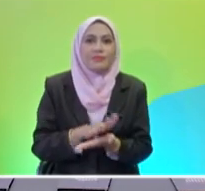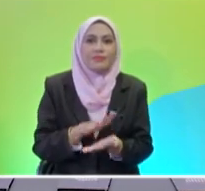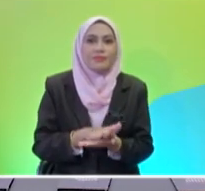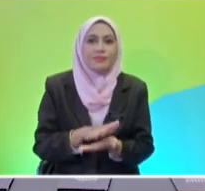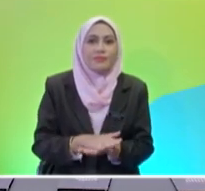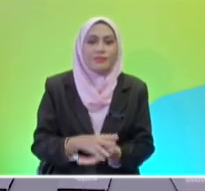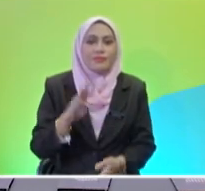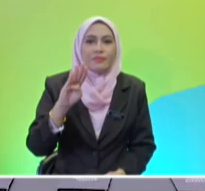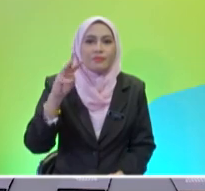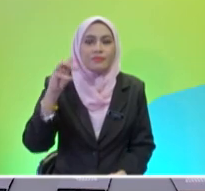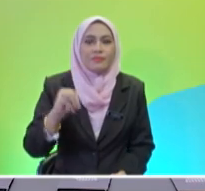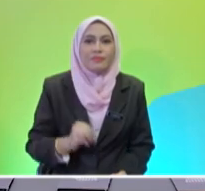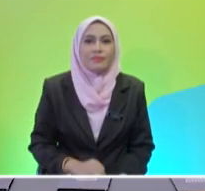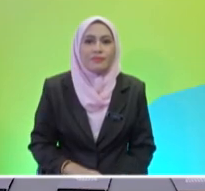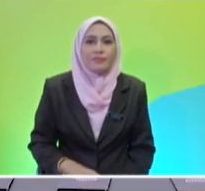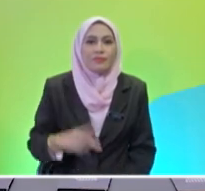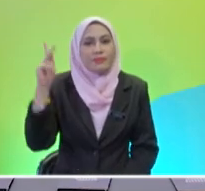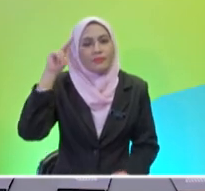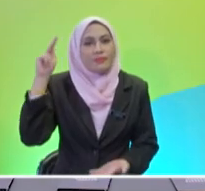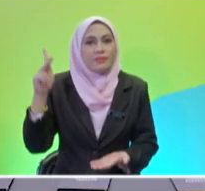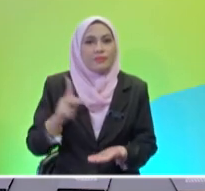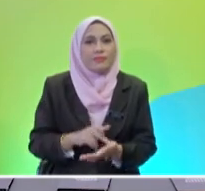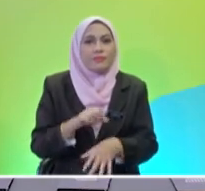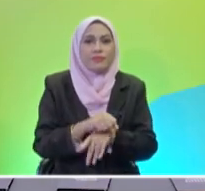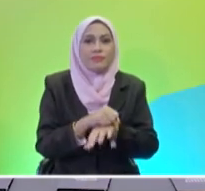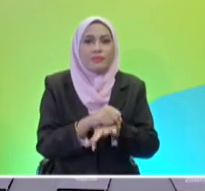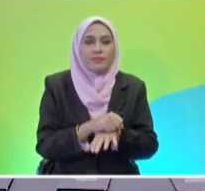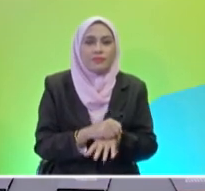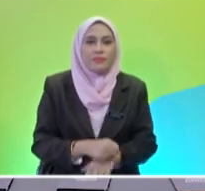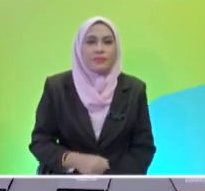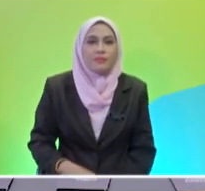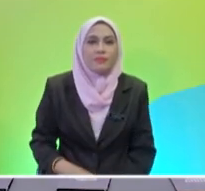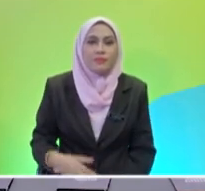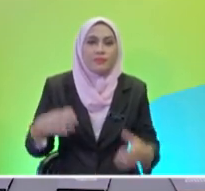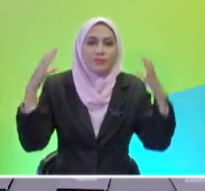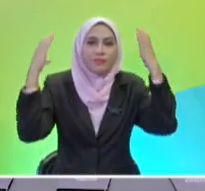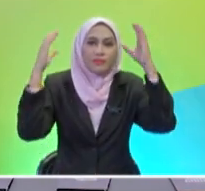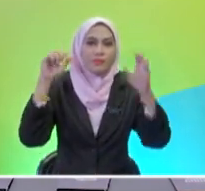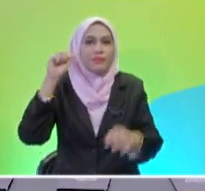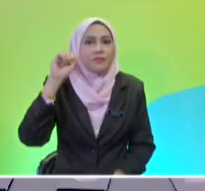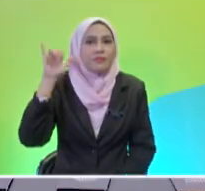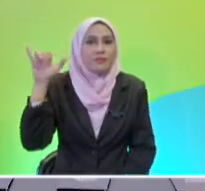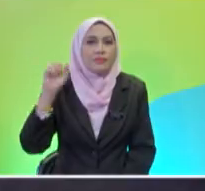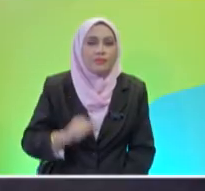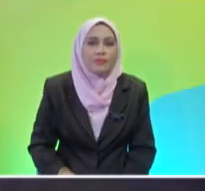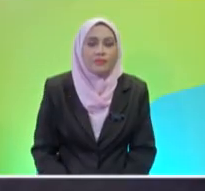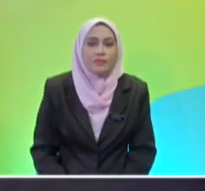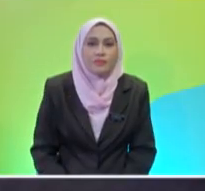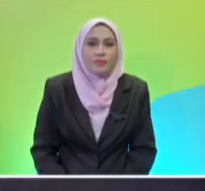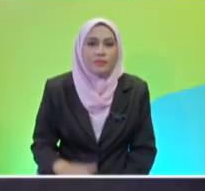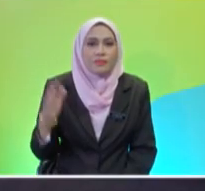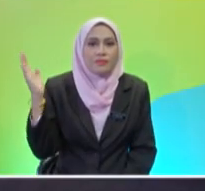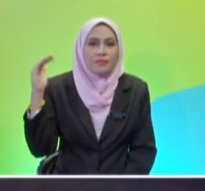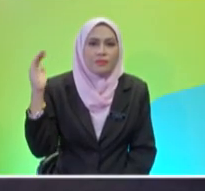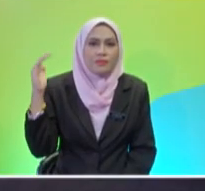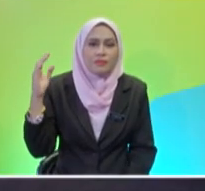Bahasa Melayu. Kita nak kenali serangga bersama-sama dengan Ria. Kita ada lagi Cikgu Idayu. Cikgu, jomlah. Kita dah tak sabar ni